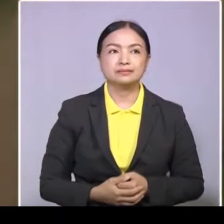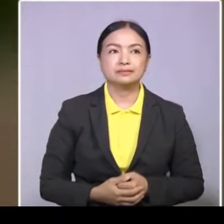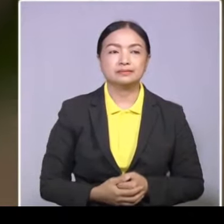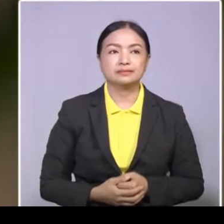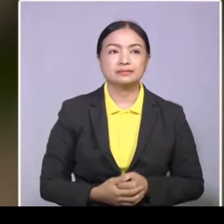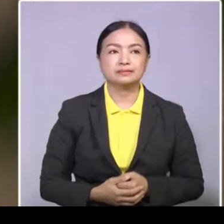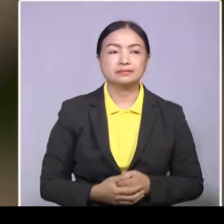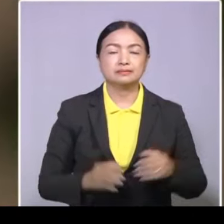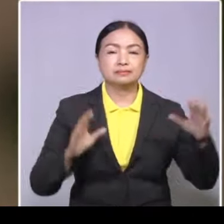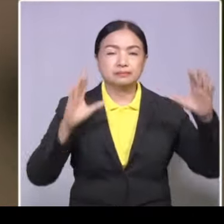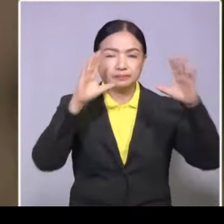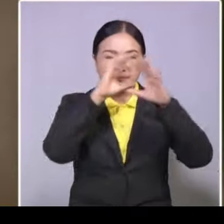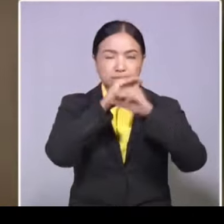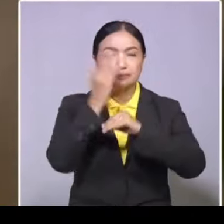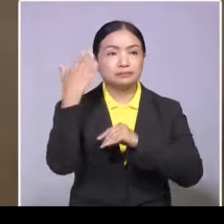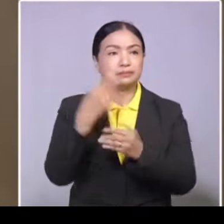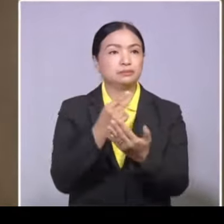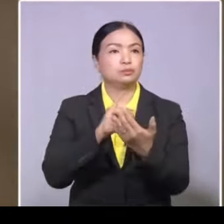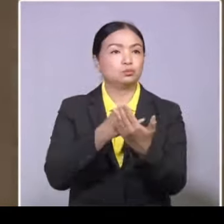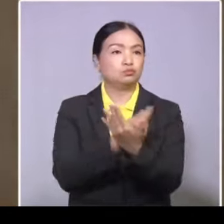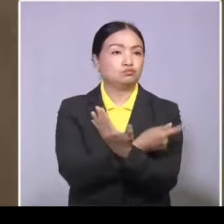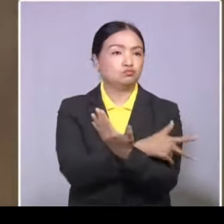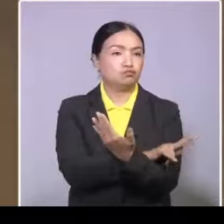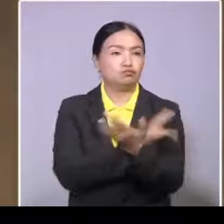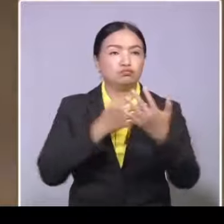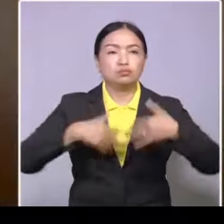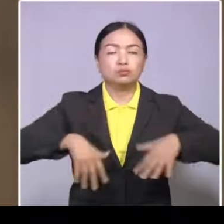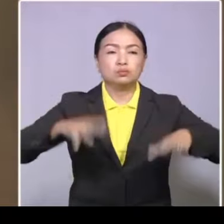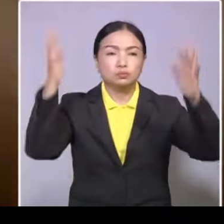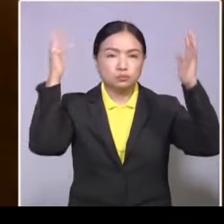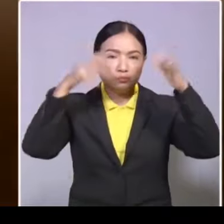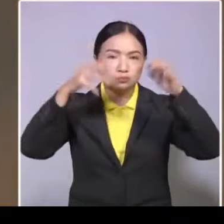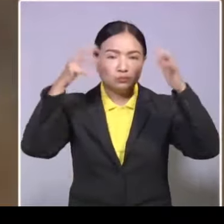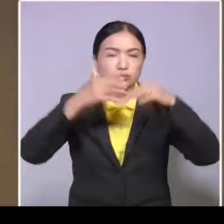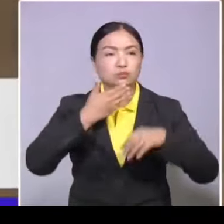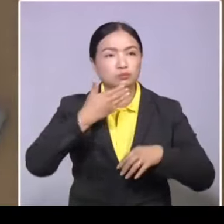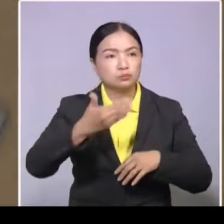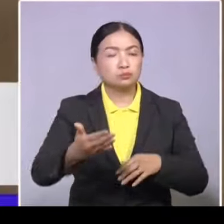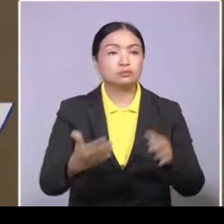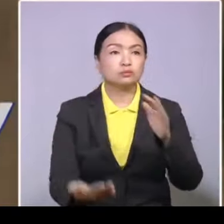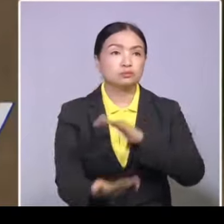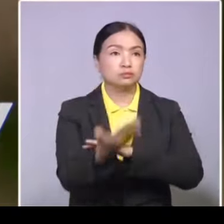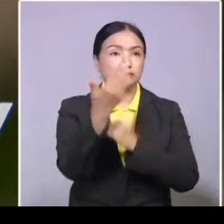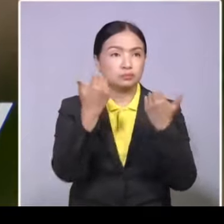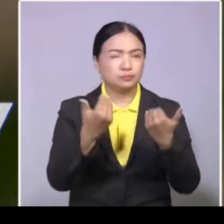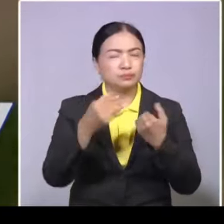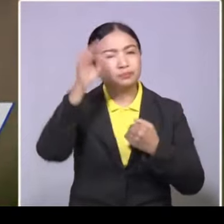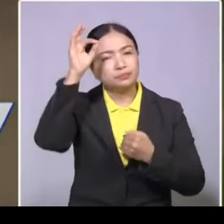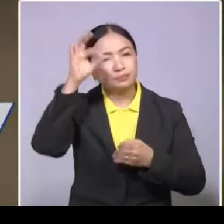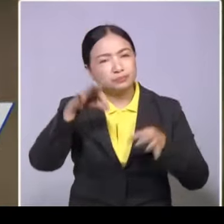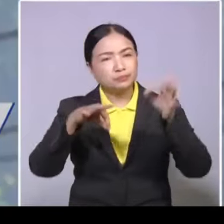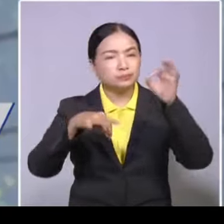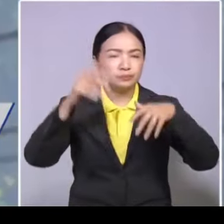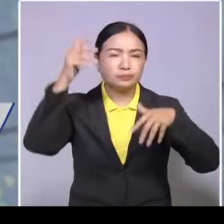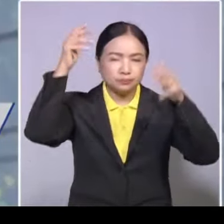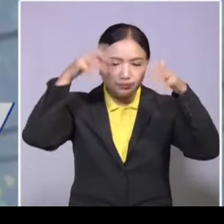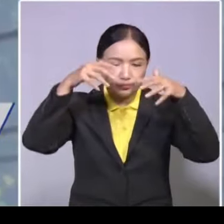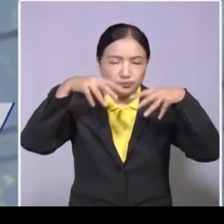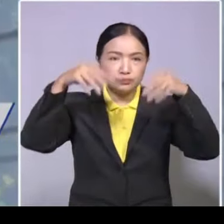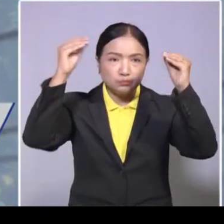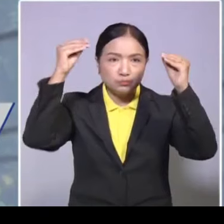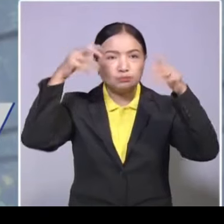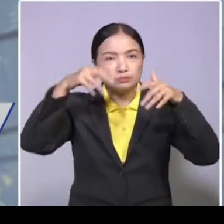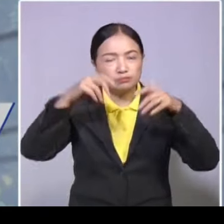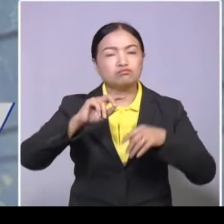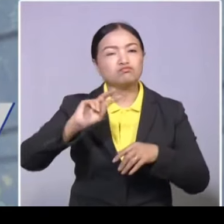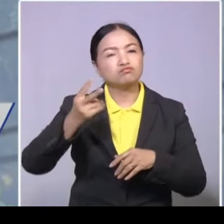ตั้งแต่คืนที่ผ่านมาที่จังหวัดภูเก็ตนั้นมีฝนตกหนักตลอดค่ะแต่ว่าโชคดีที่เช้าวันนี้ฝนทิ้งช่วงตกหยุดสลับกันค่ะทำให้ชา